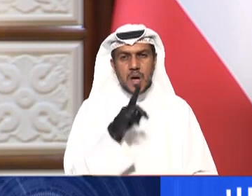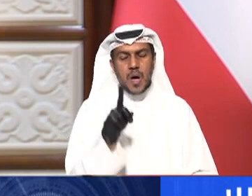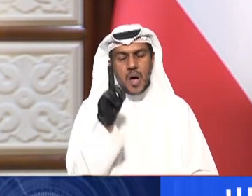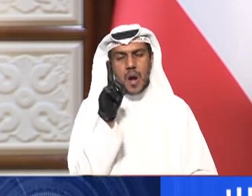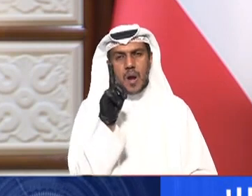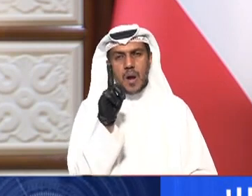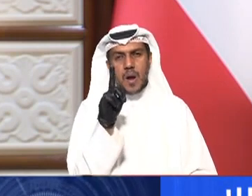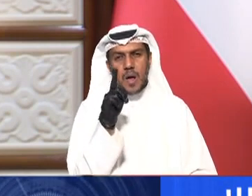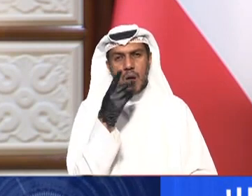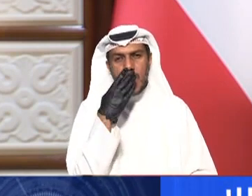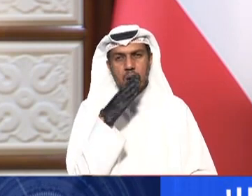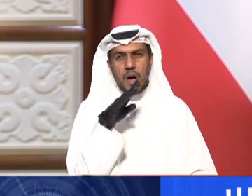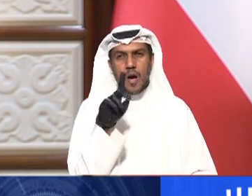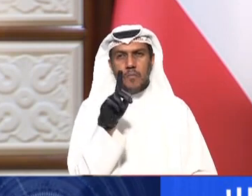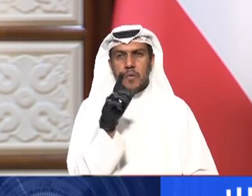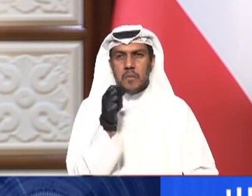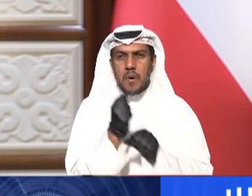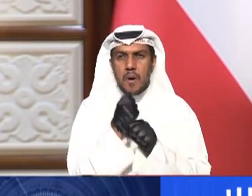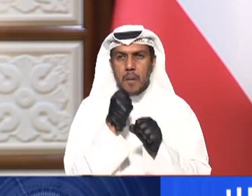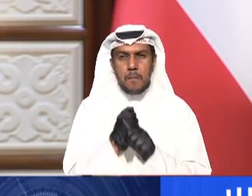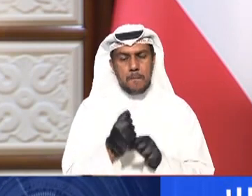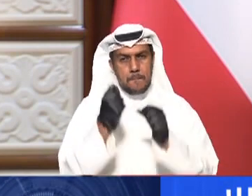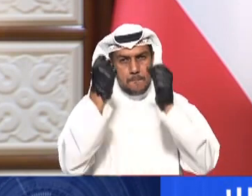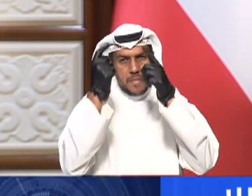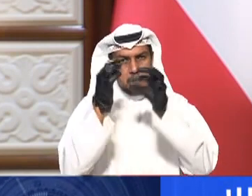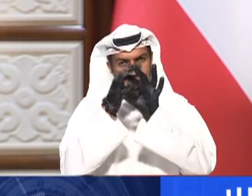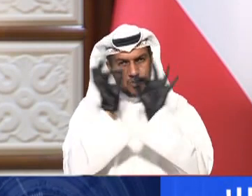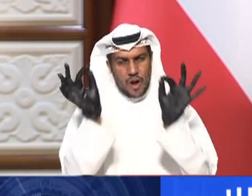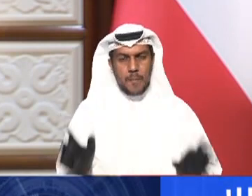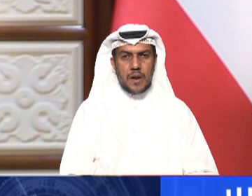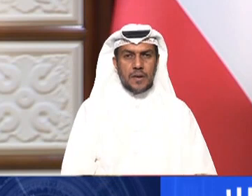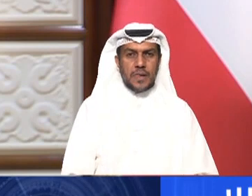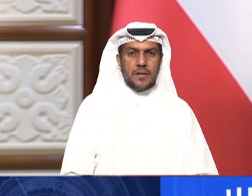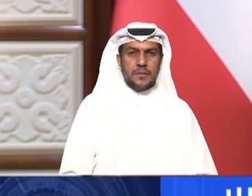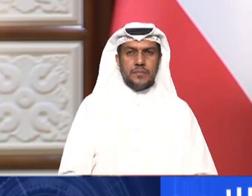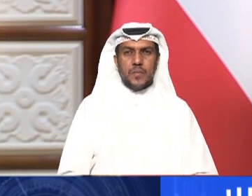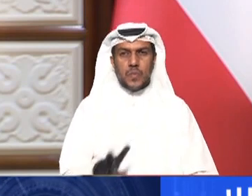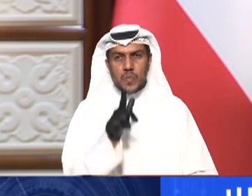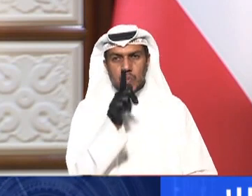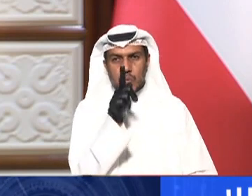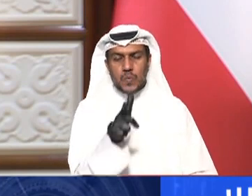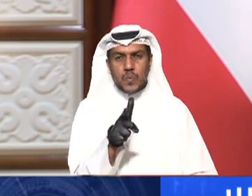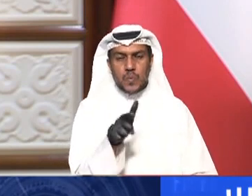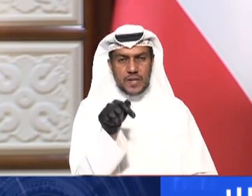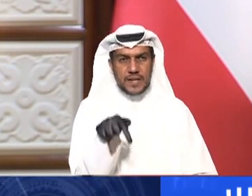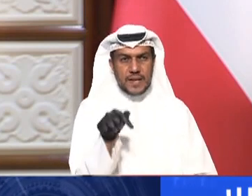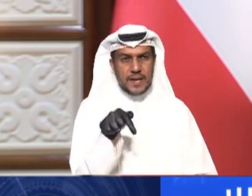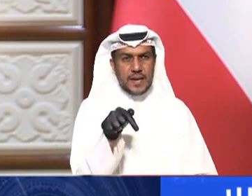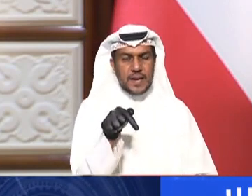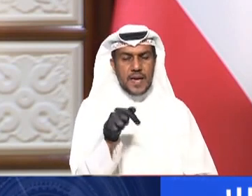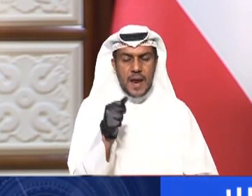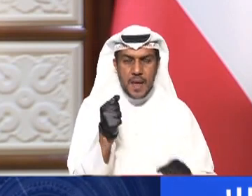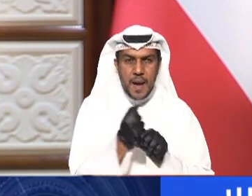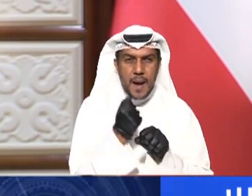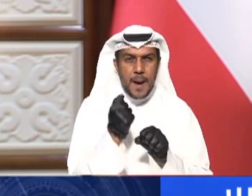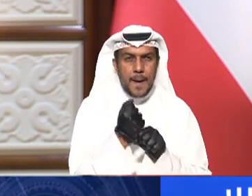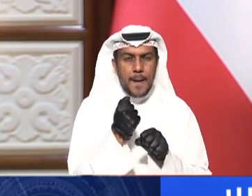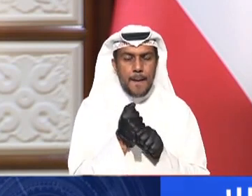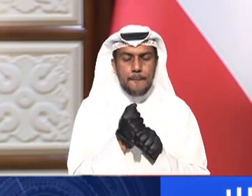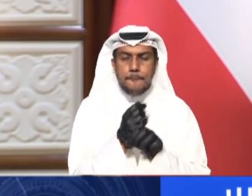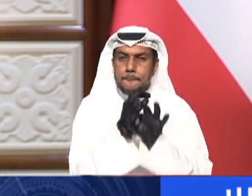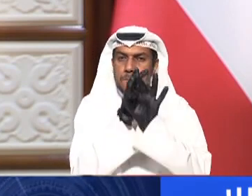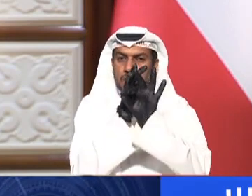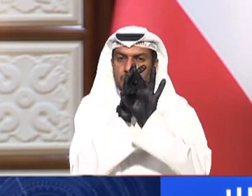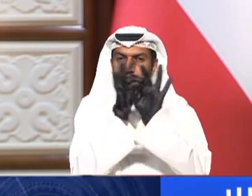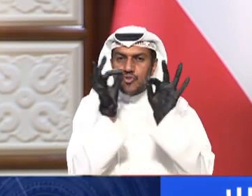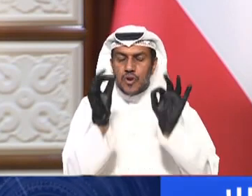محكم، والحمد لله نؤكد بأن ما يعني يتوفر لنا